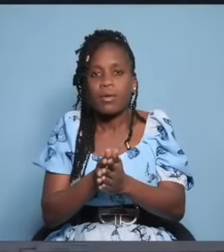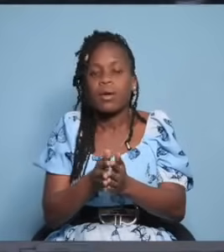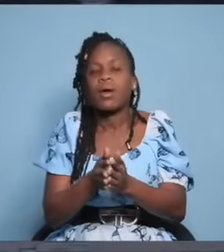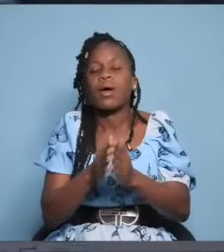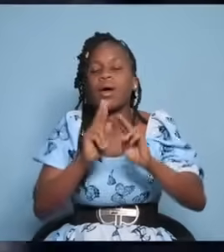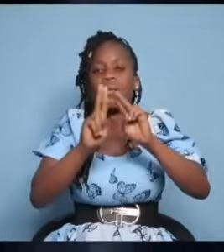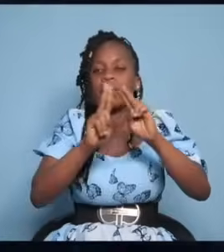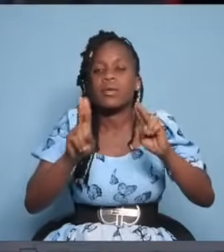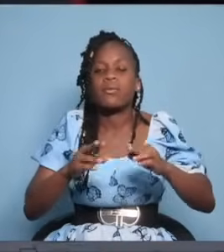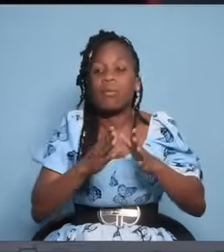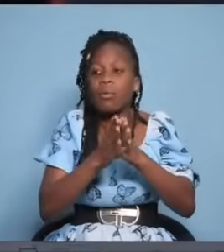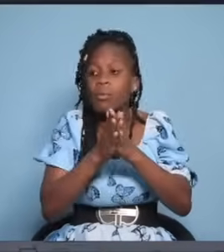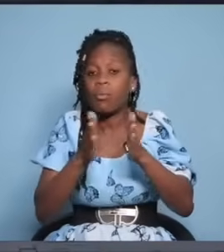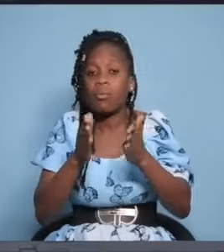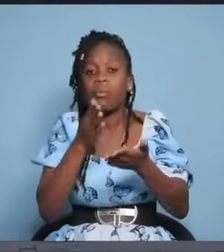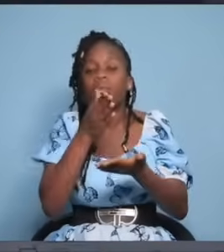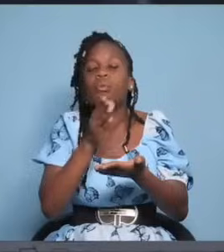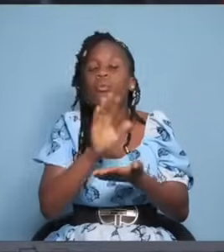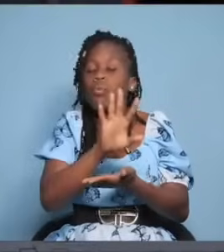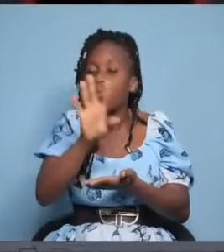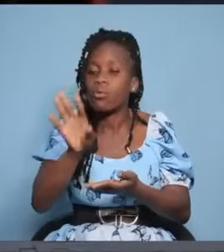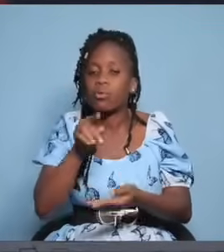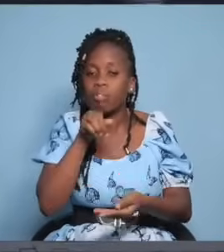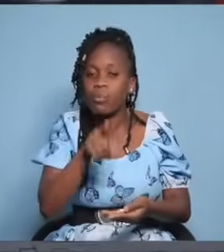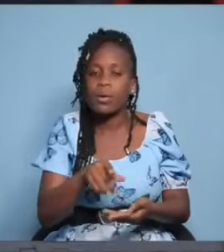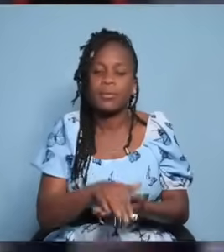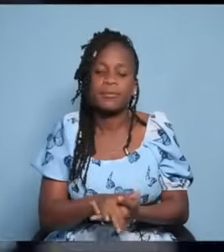makubwa wakiwa pale.